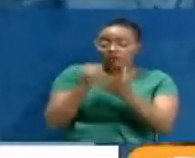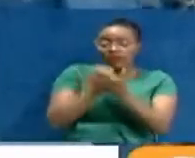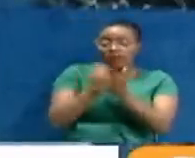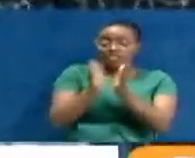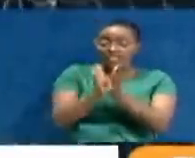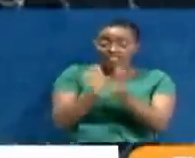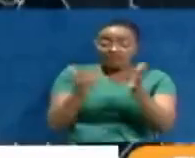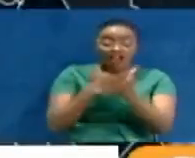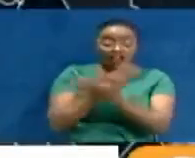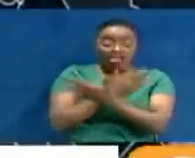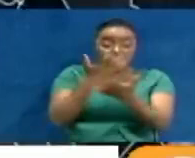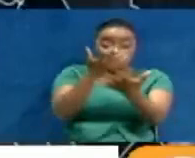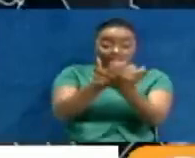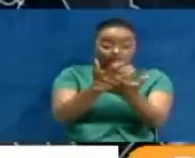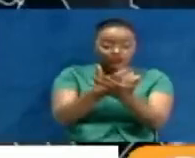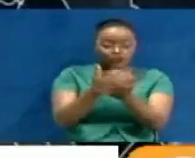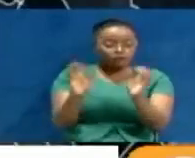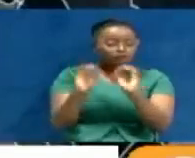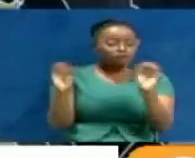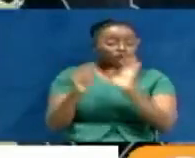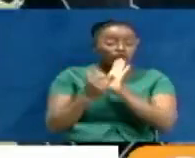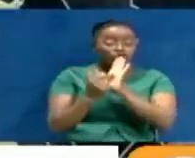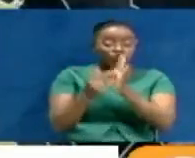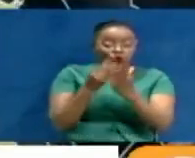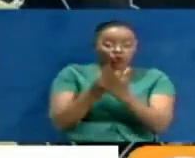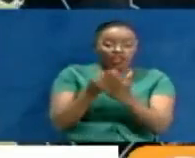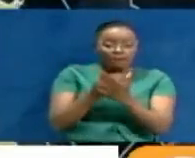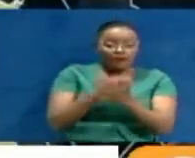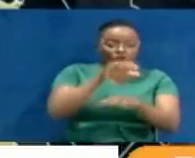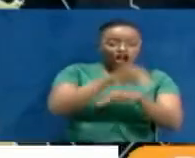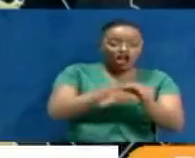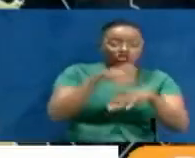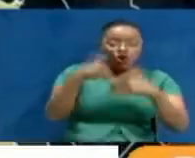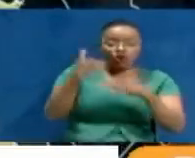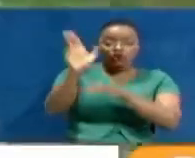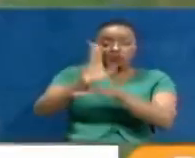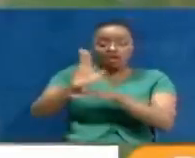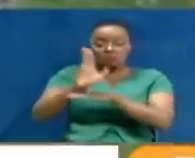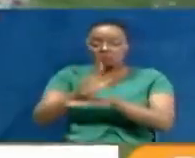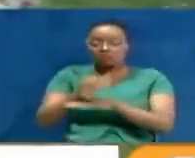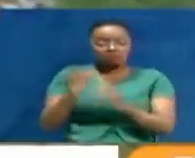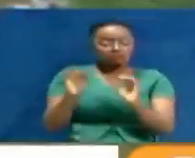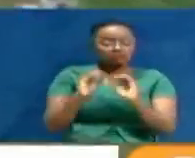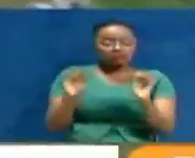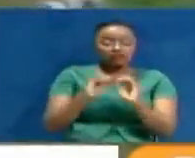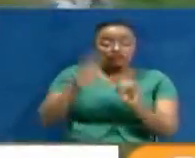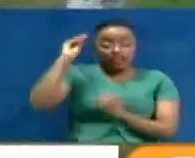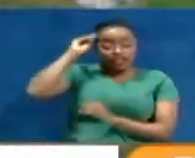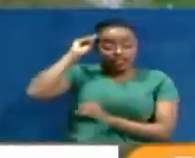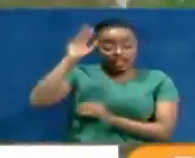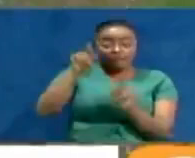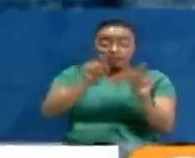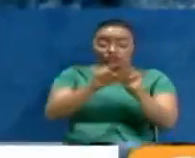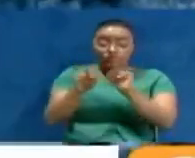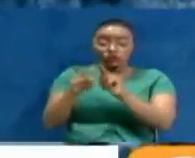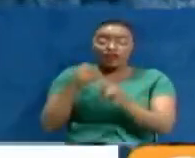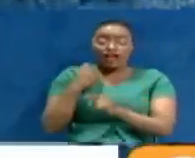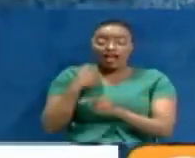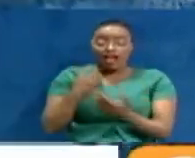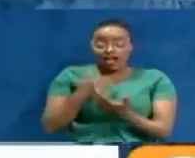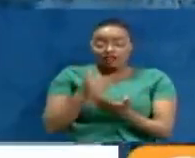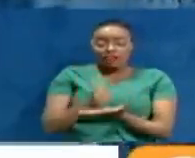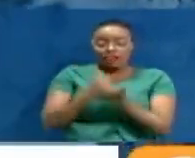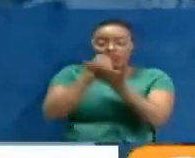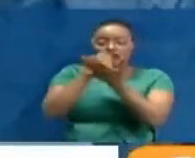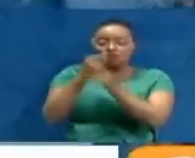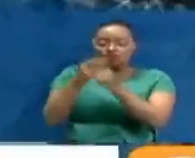hesabu, hakuna ushahidi wowote wa kuonyesha pesa hizo zilipokelewa au kutumiwa. Huko Kiambu, imeripotiwa kuwa msaada